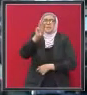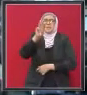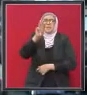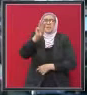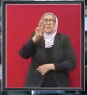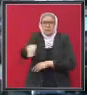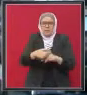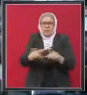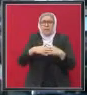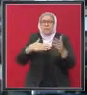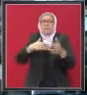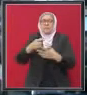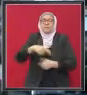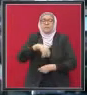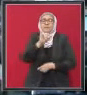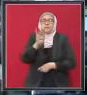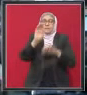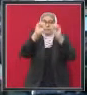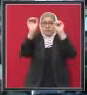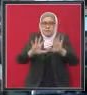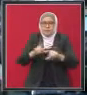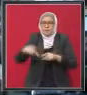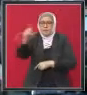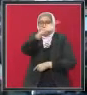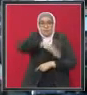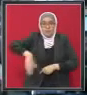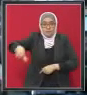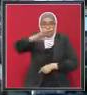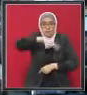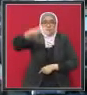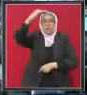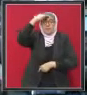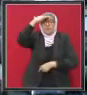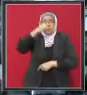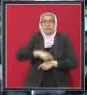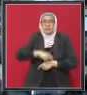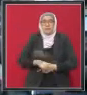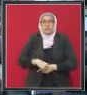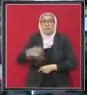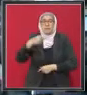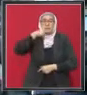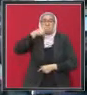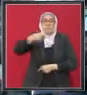Kita semua mengakui bahawa titah yang di-Pertuan Agong memohon,